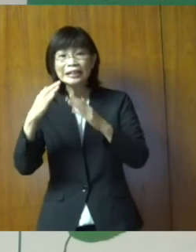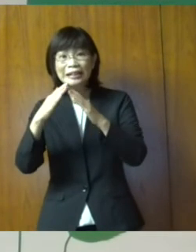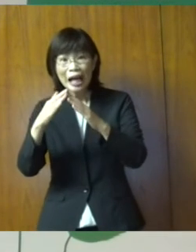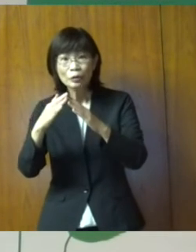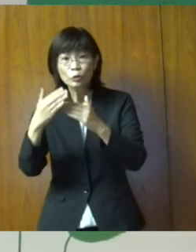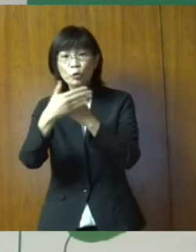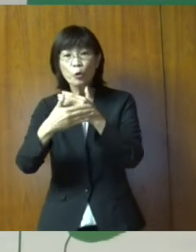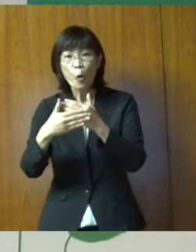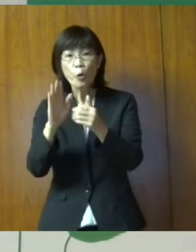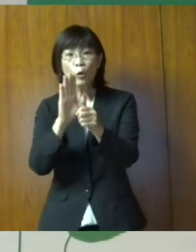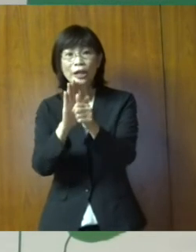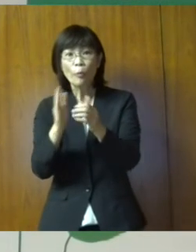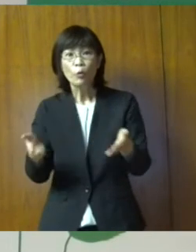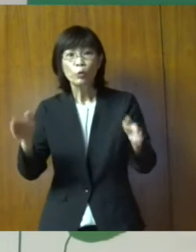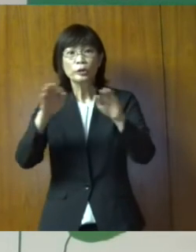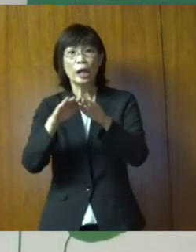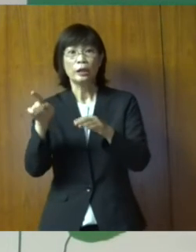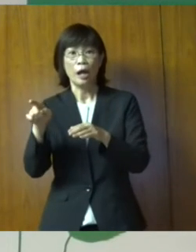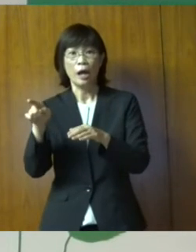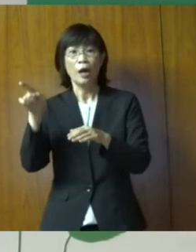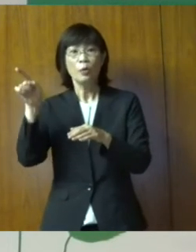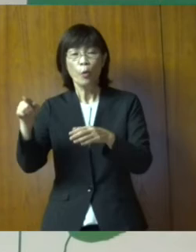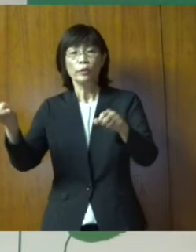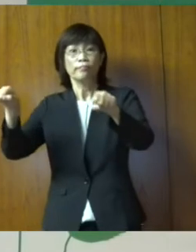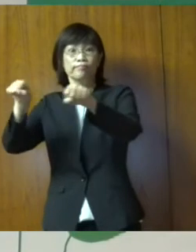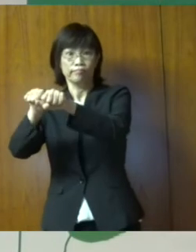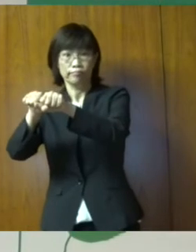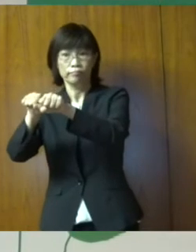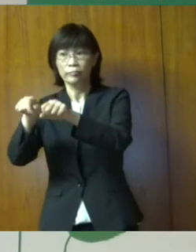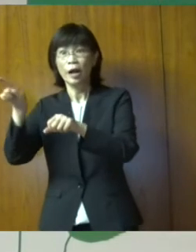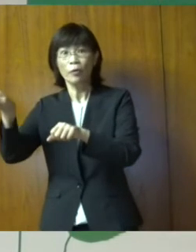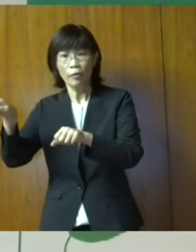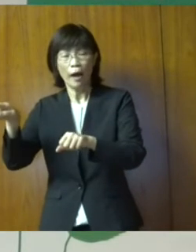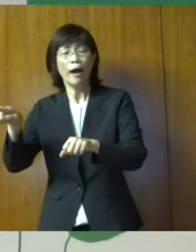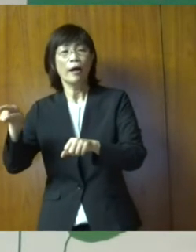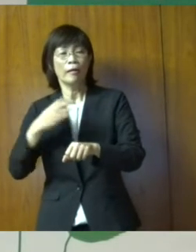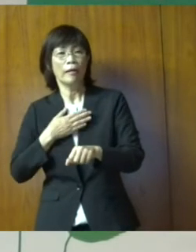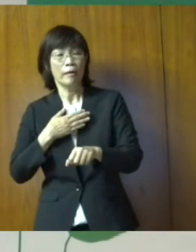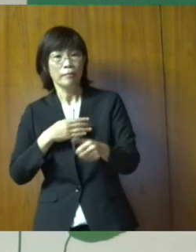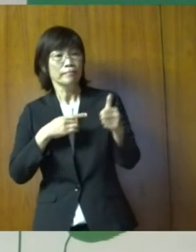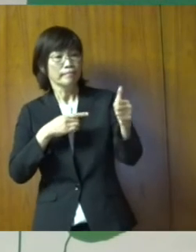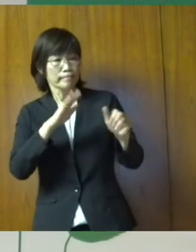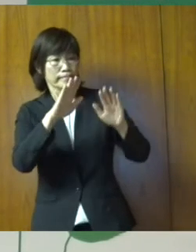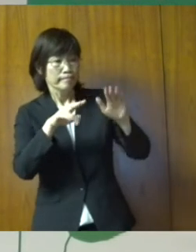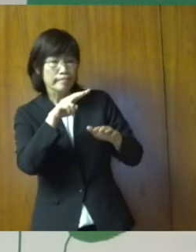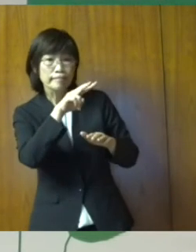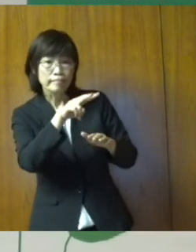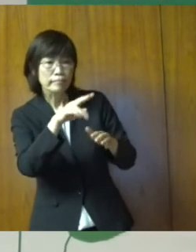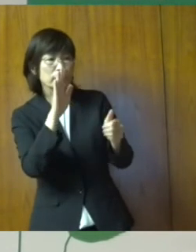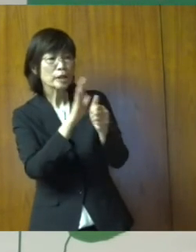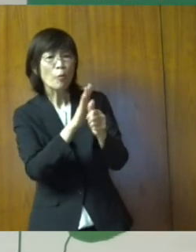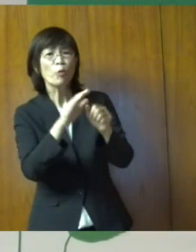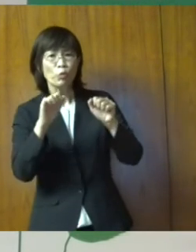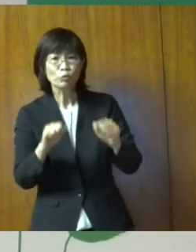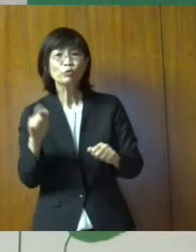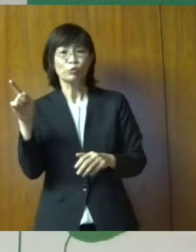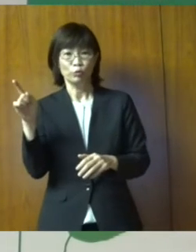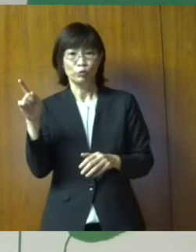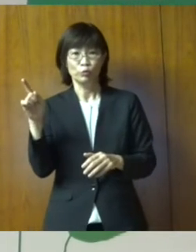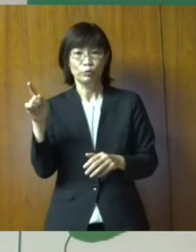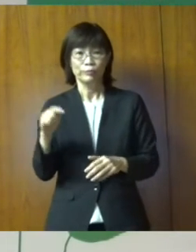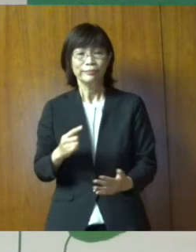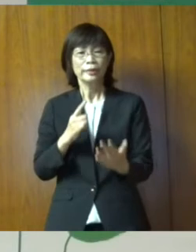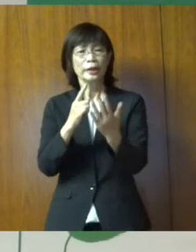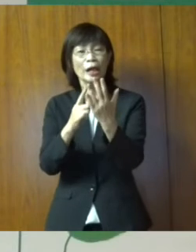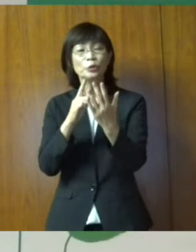養サポートセンターを通じた健康観察等のサポートを受けることができます。対象